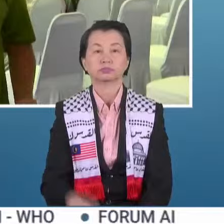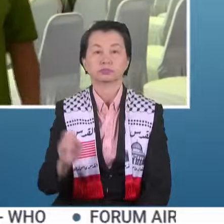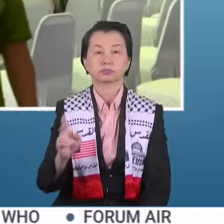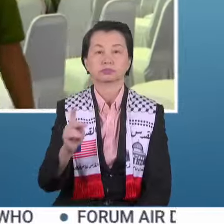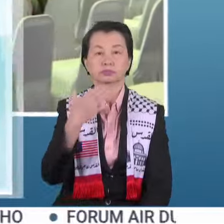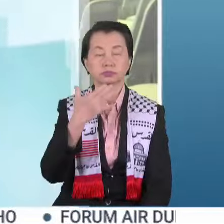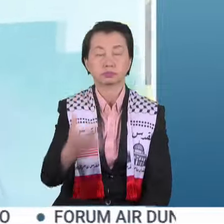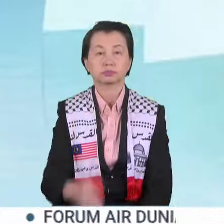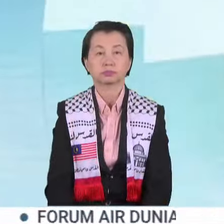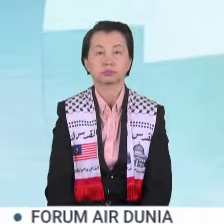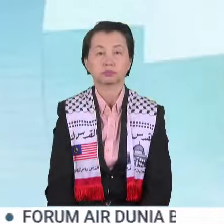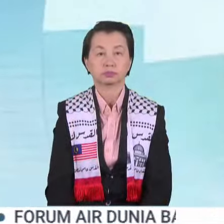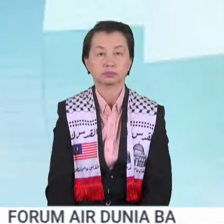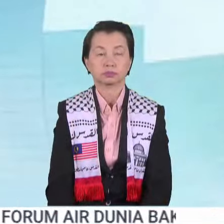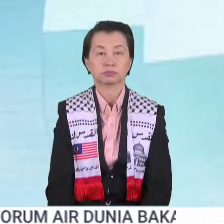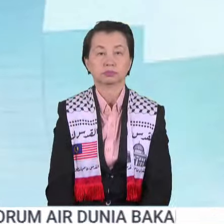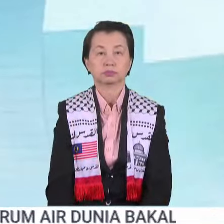Erwin, terima kasih.